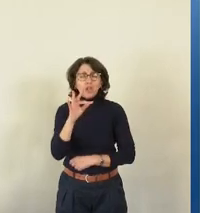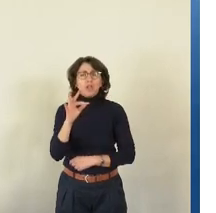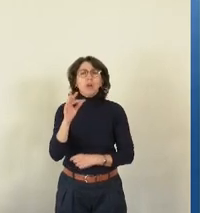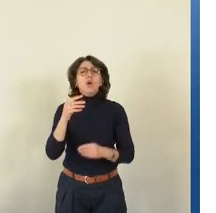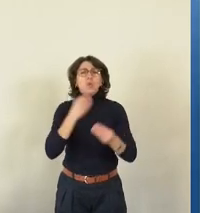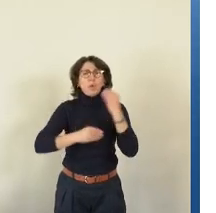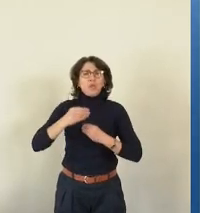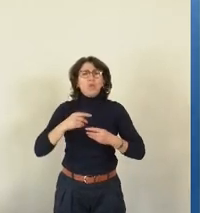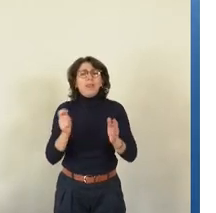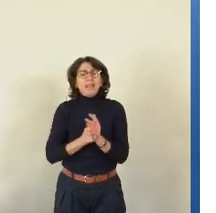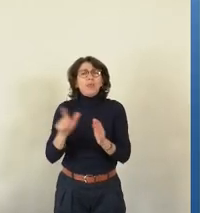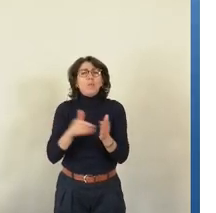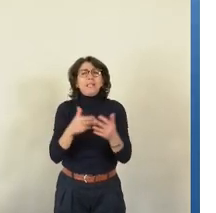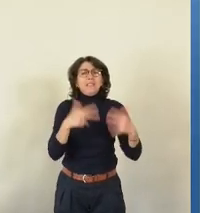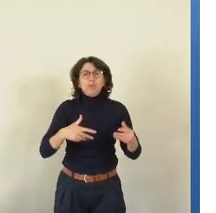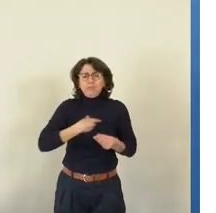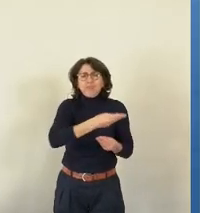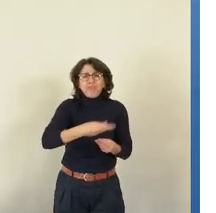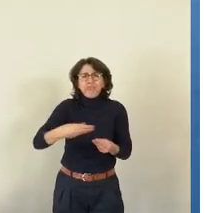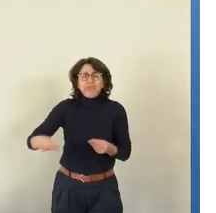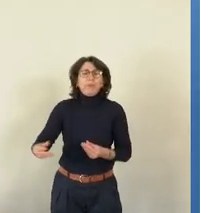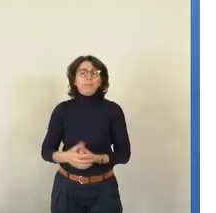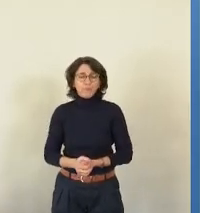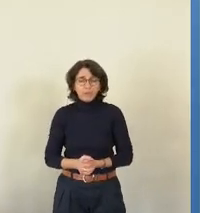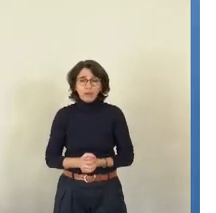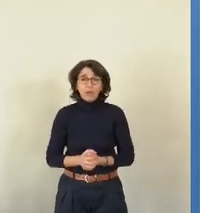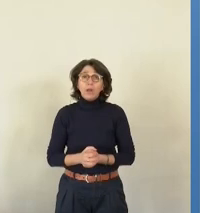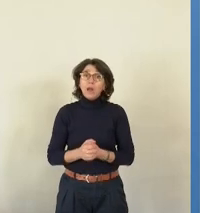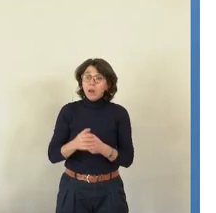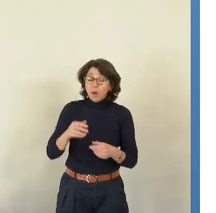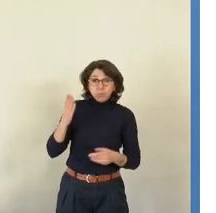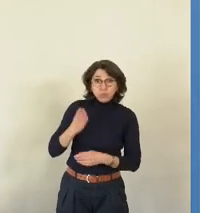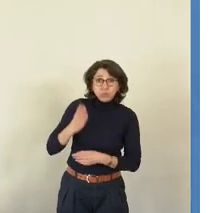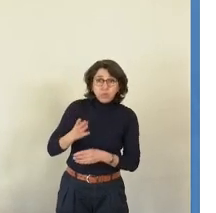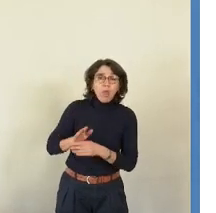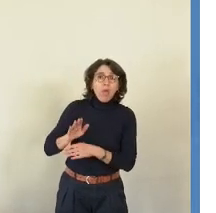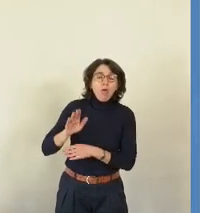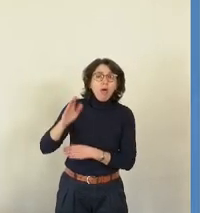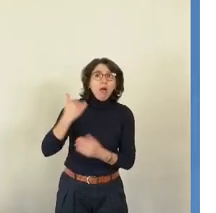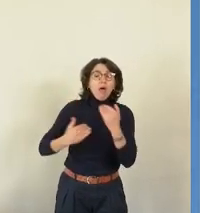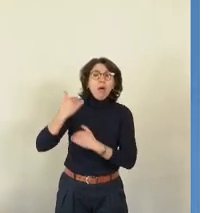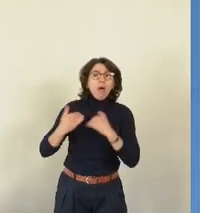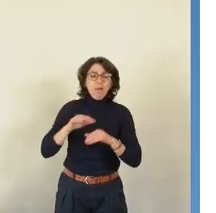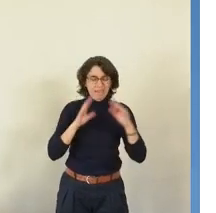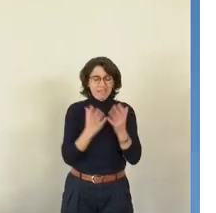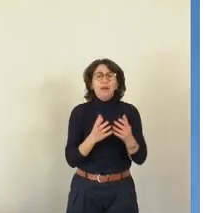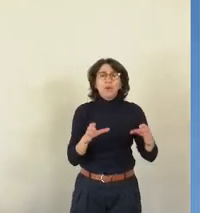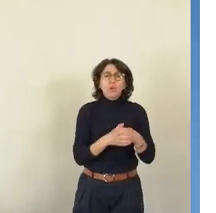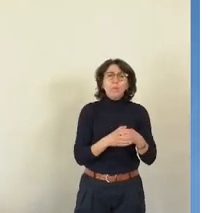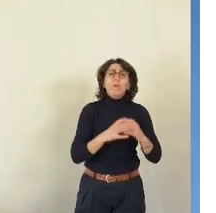en 2018 face à des besoins croissants le dispositif français repost largement sur 200000 bénévoles